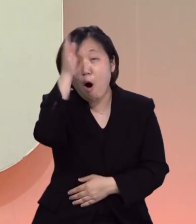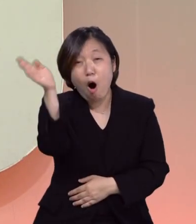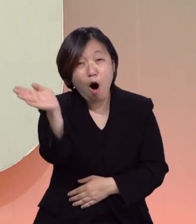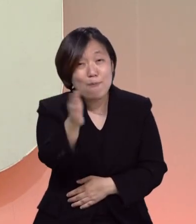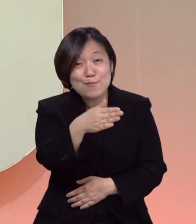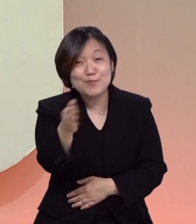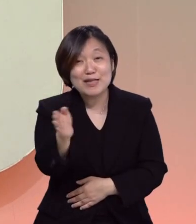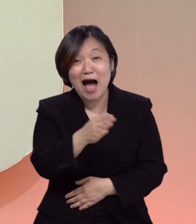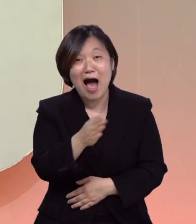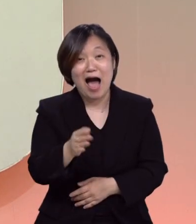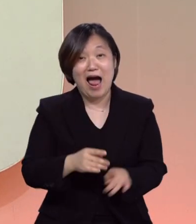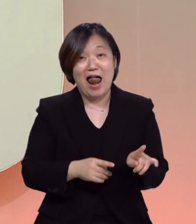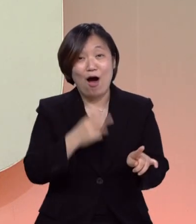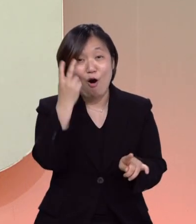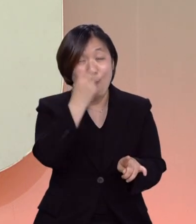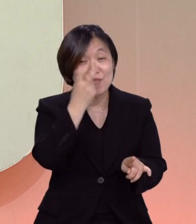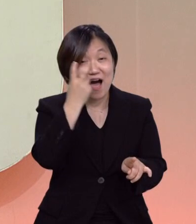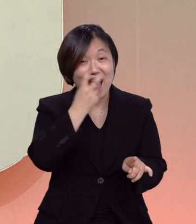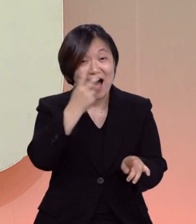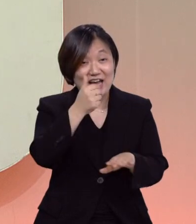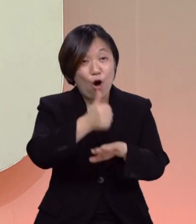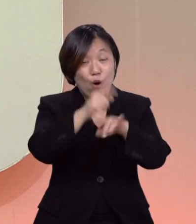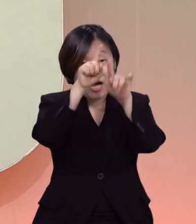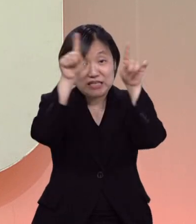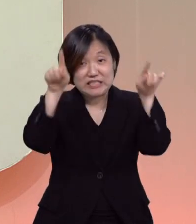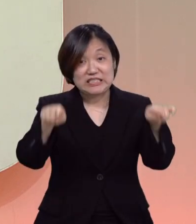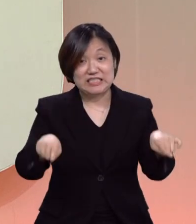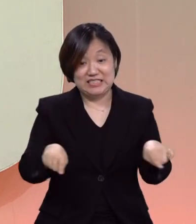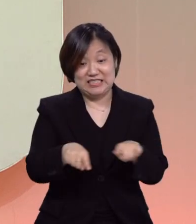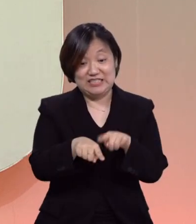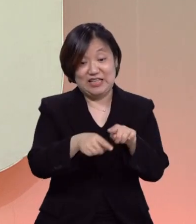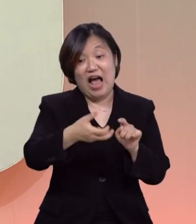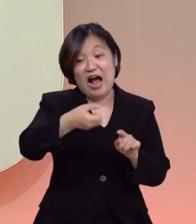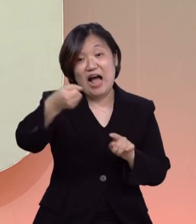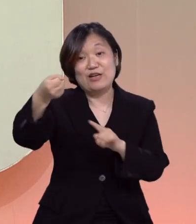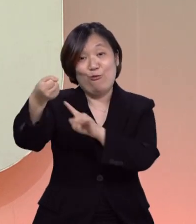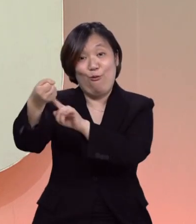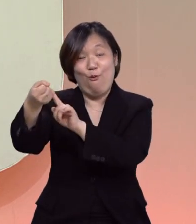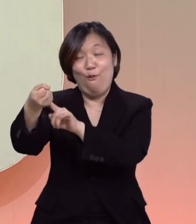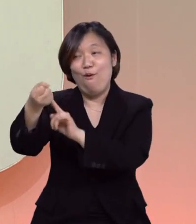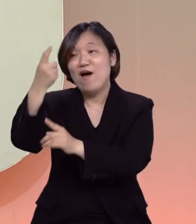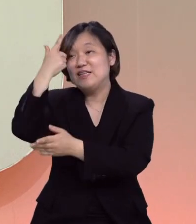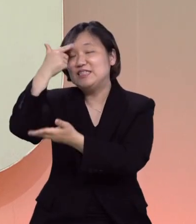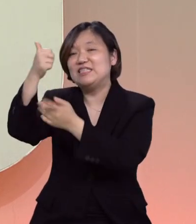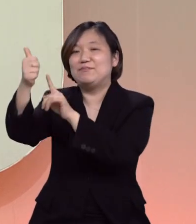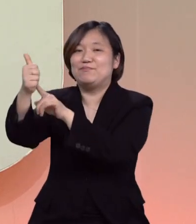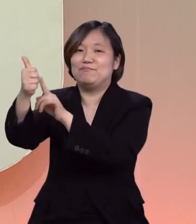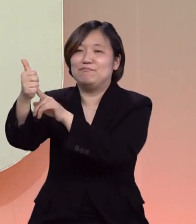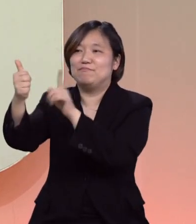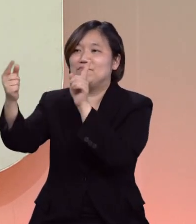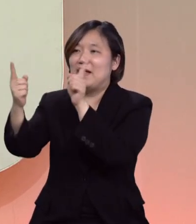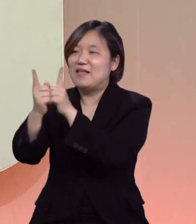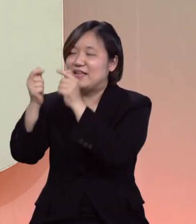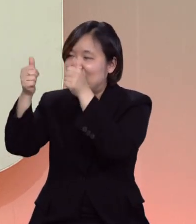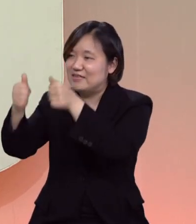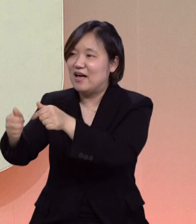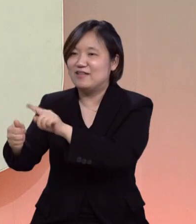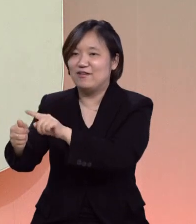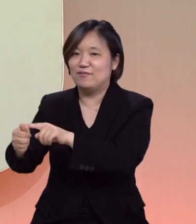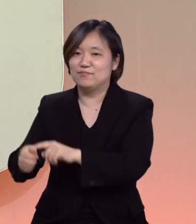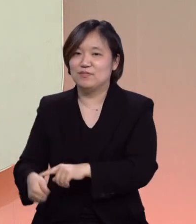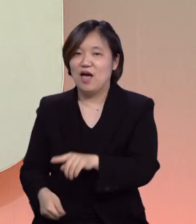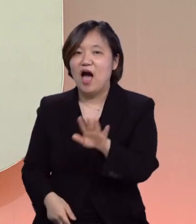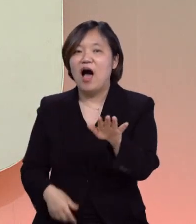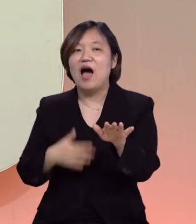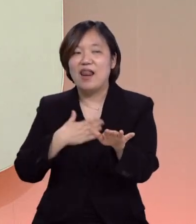그 진단서를 갖고 성철스님께 다시 올라가서 인사드리니까 성철 선생님이 그래 너